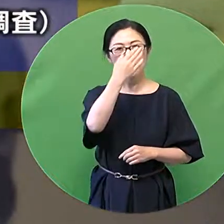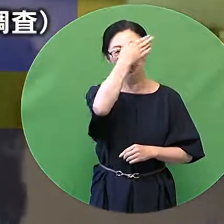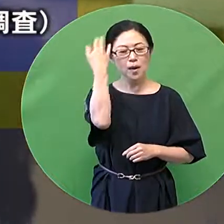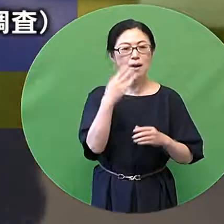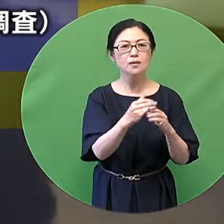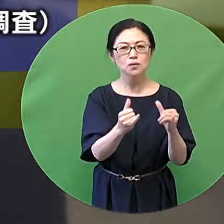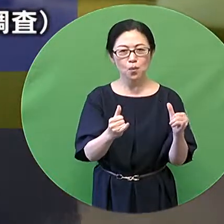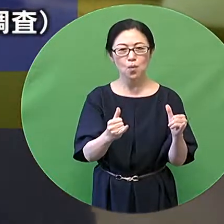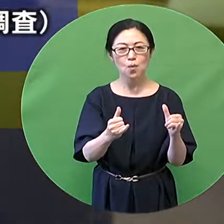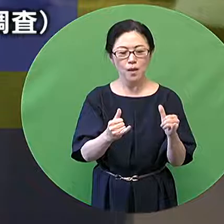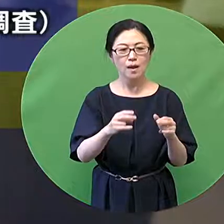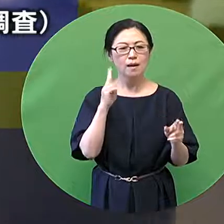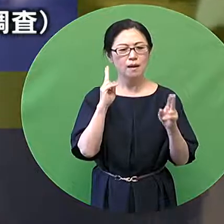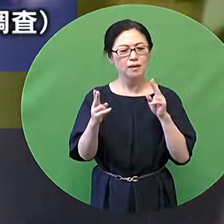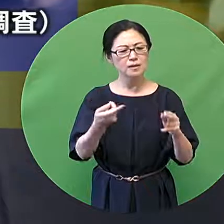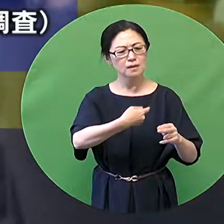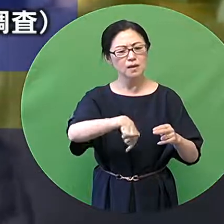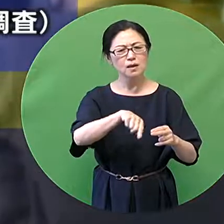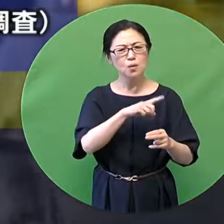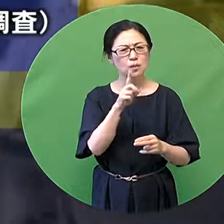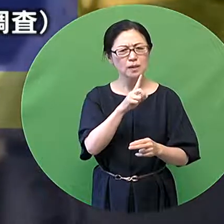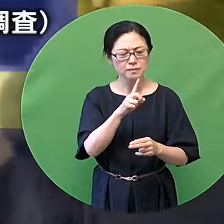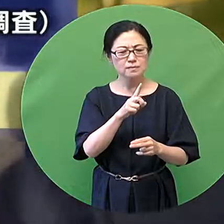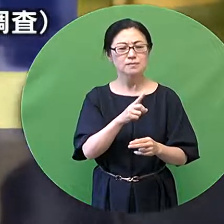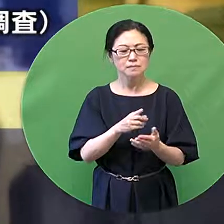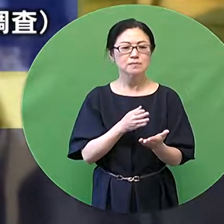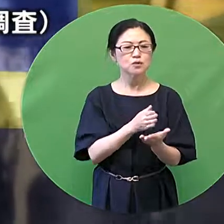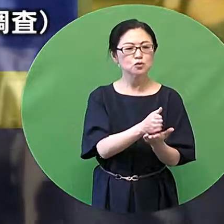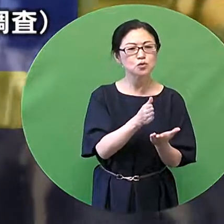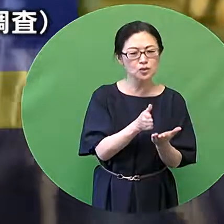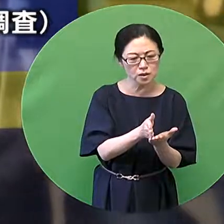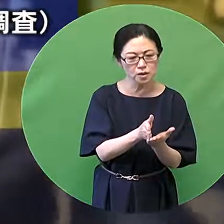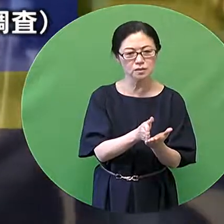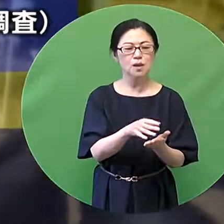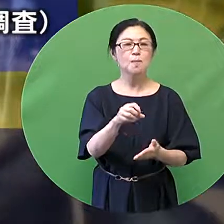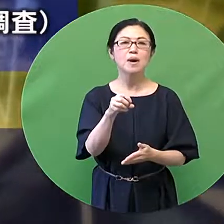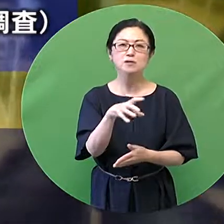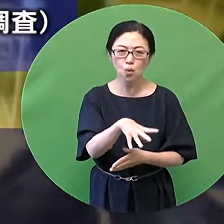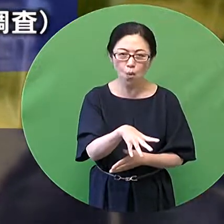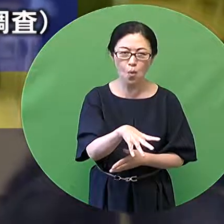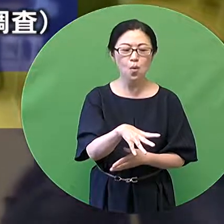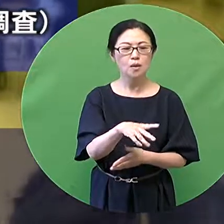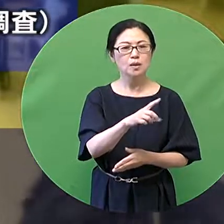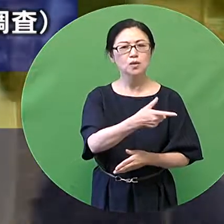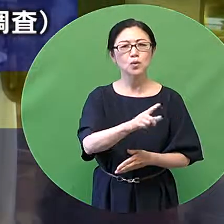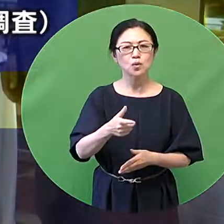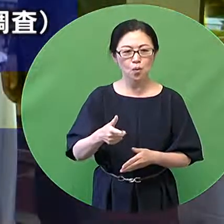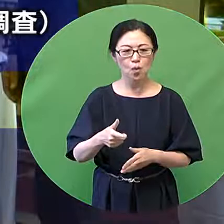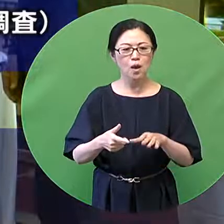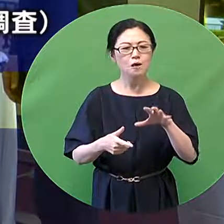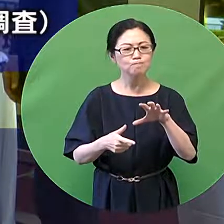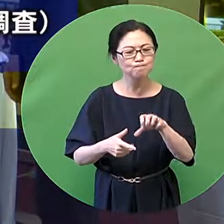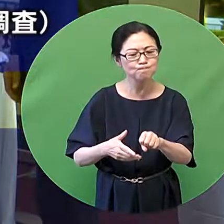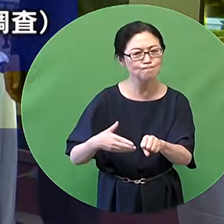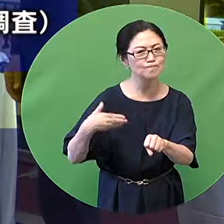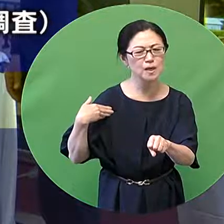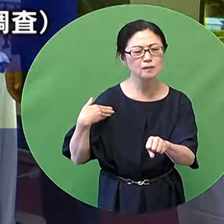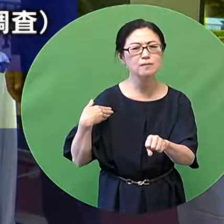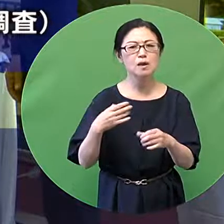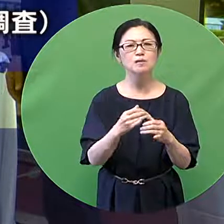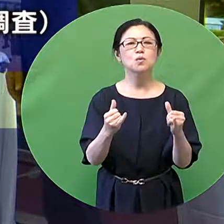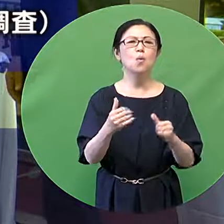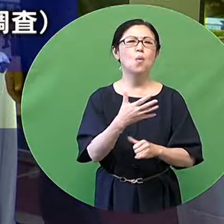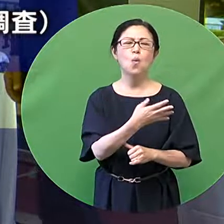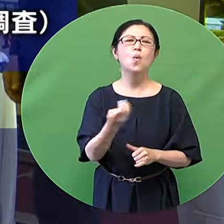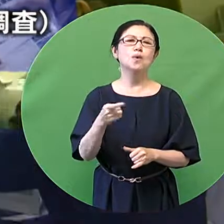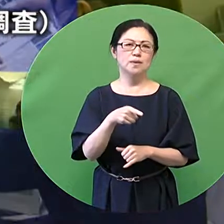若者の県内就職の割合は高くなっているものの、県内企業を知らない人や企業がどのような仕